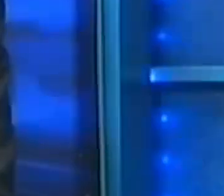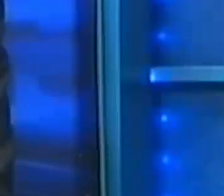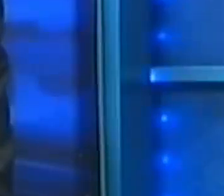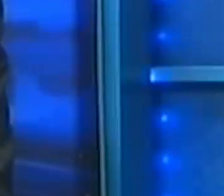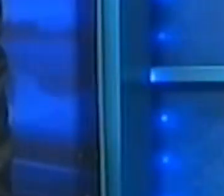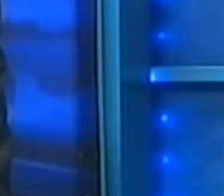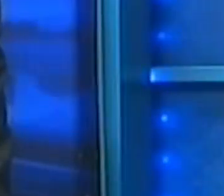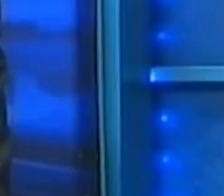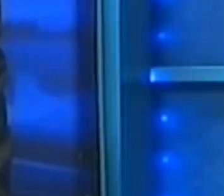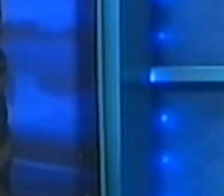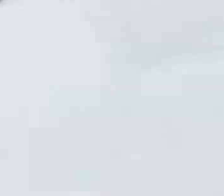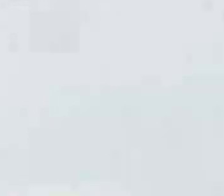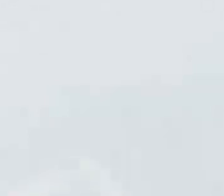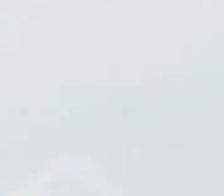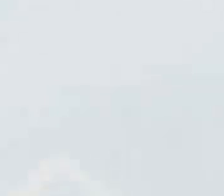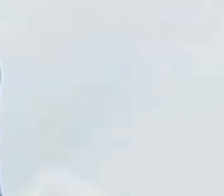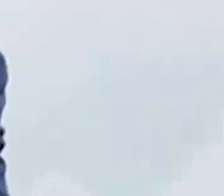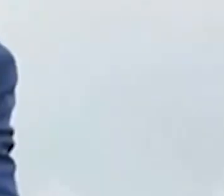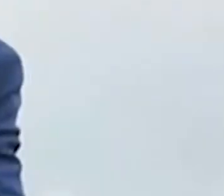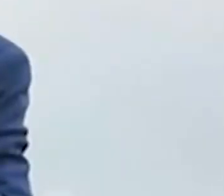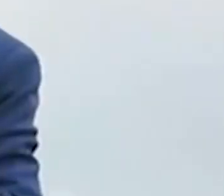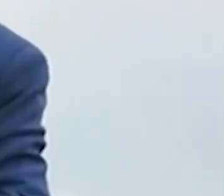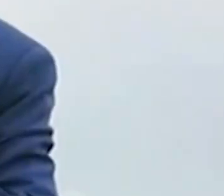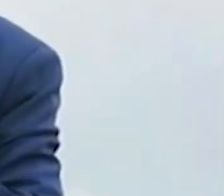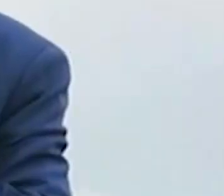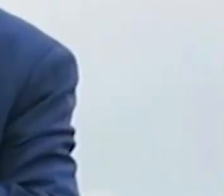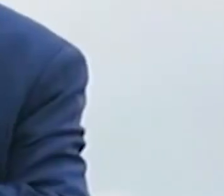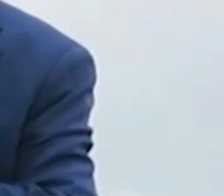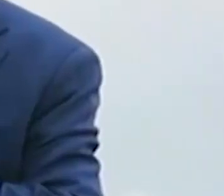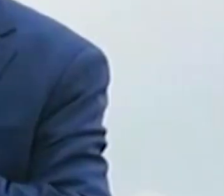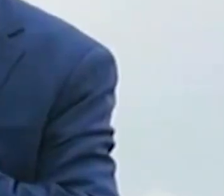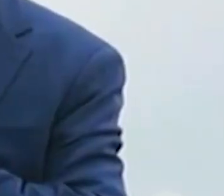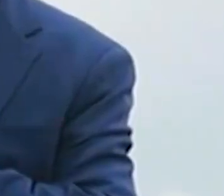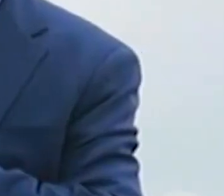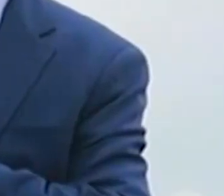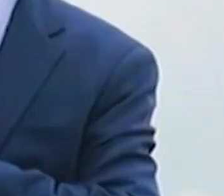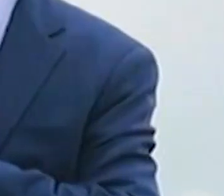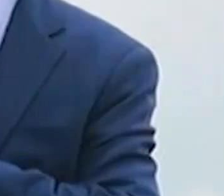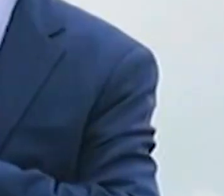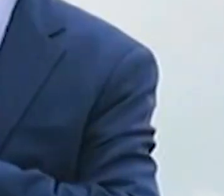Hiki ni kishindo cha awamu ya tano.